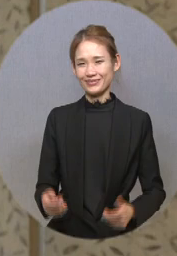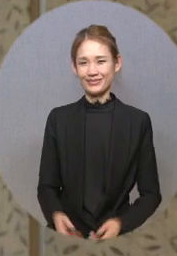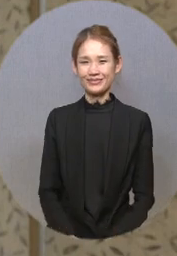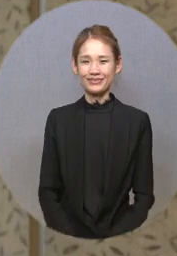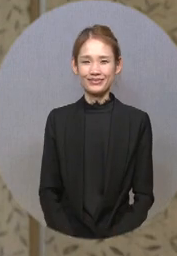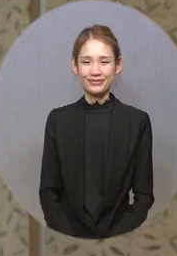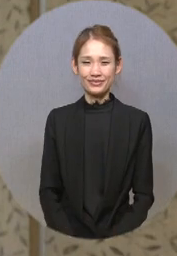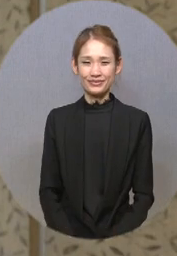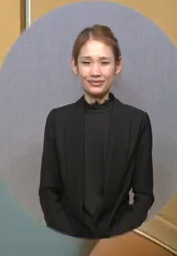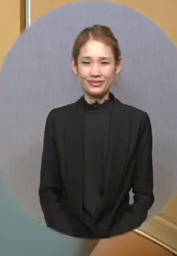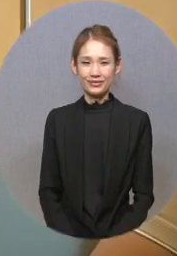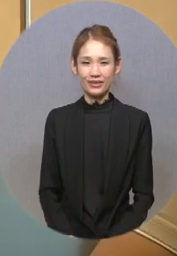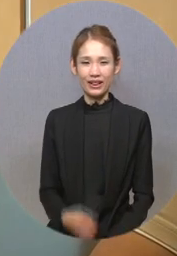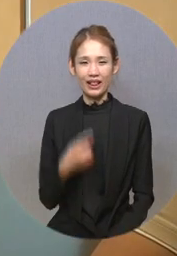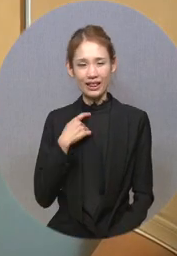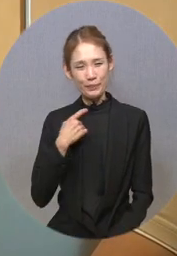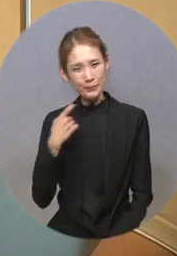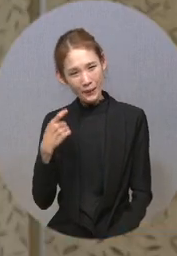아니요. 네. 낚였다 오늘.